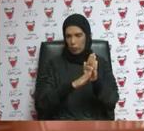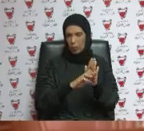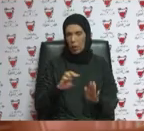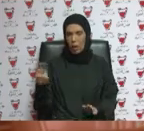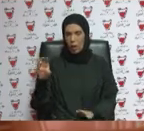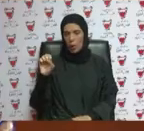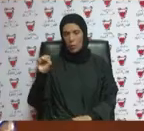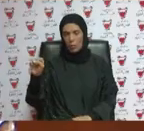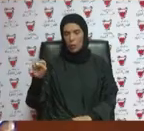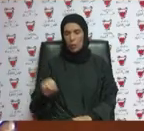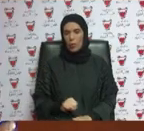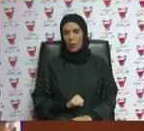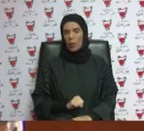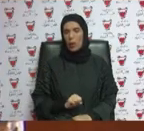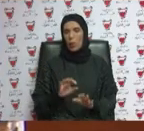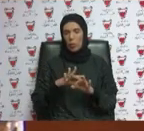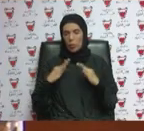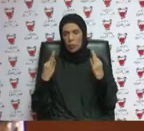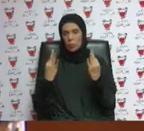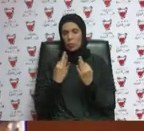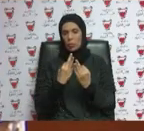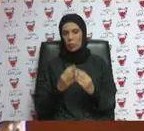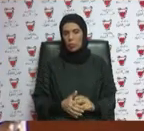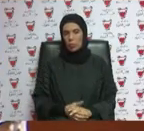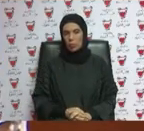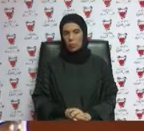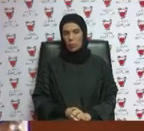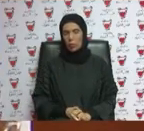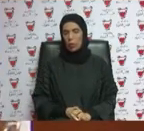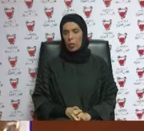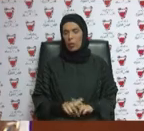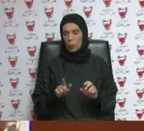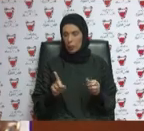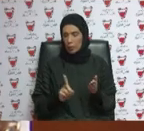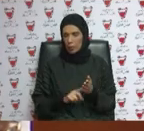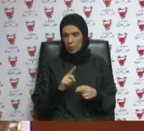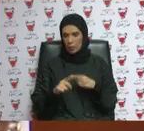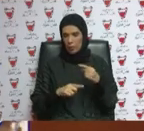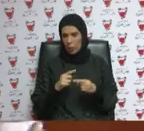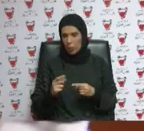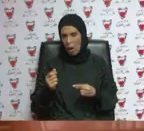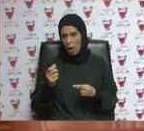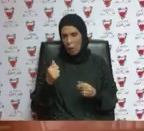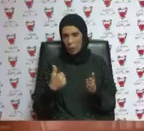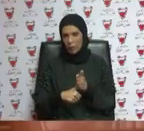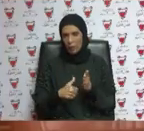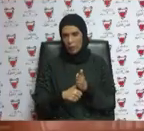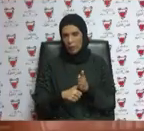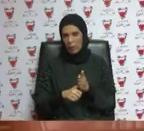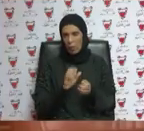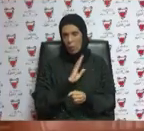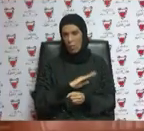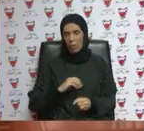على أرجلها، والبعد الاجتماعي الذي يضمن على الأقل استمرار تدفق الرواتب للموظفين